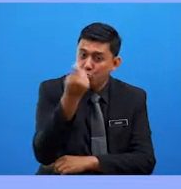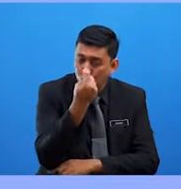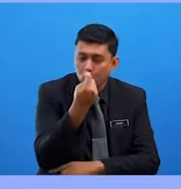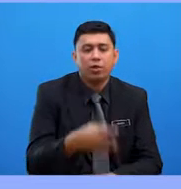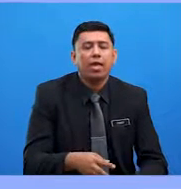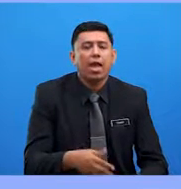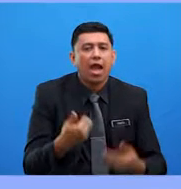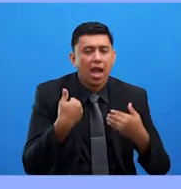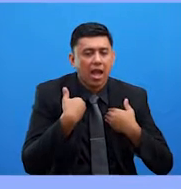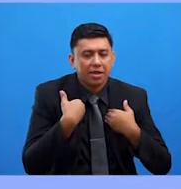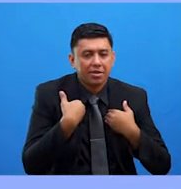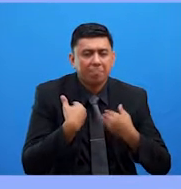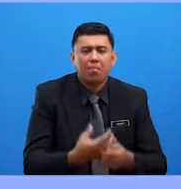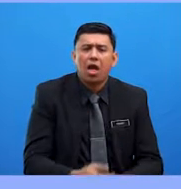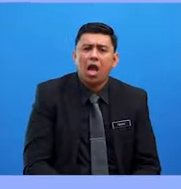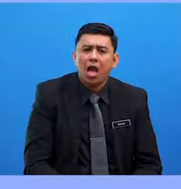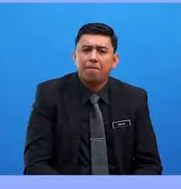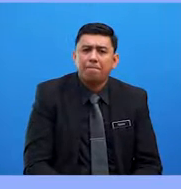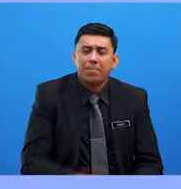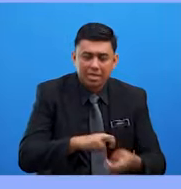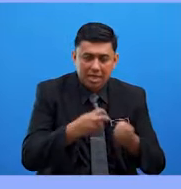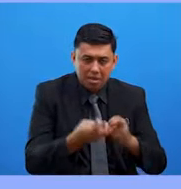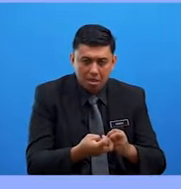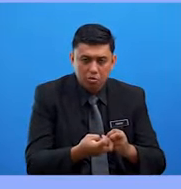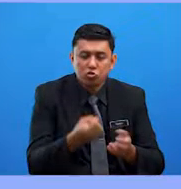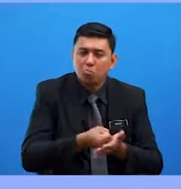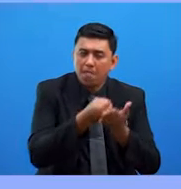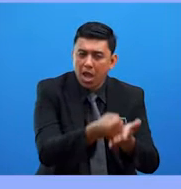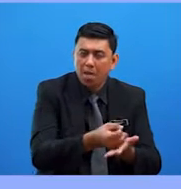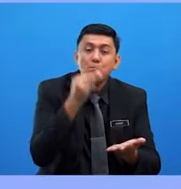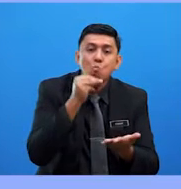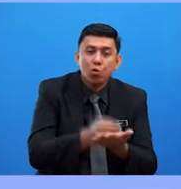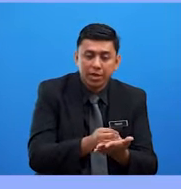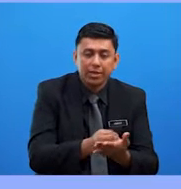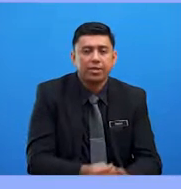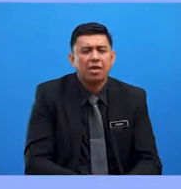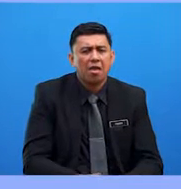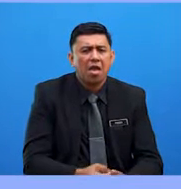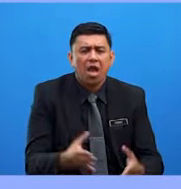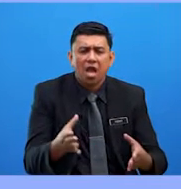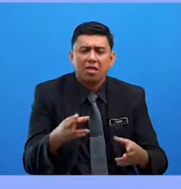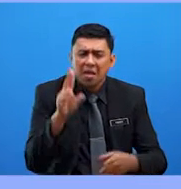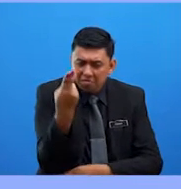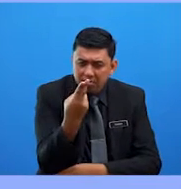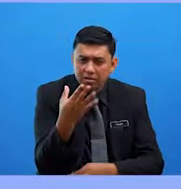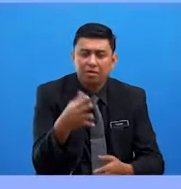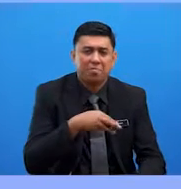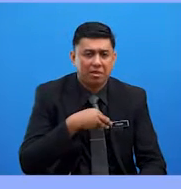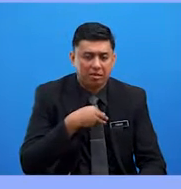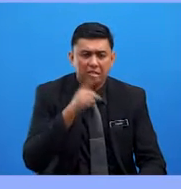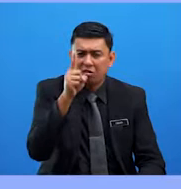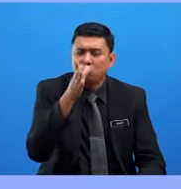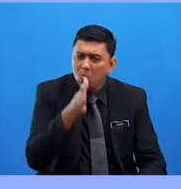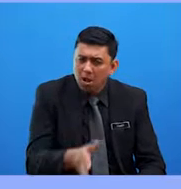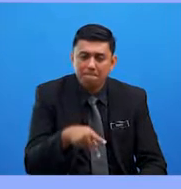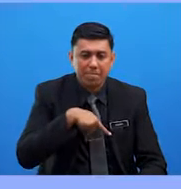tunggal mempunyai kekangan melibatkan sumbangan modal kerana hanya dimiliki oleh seorang